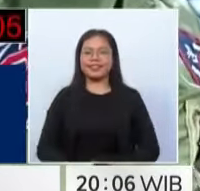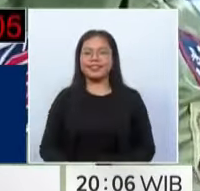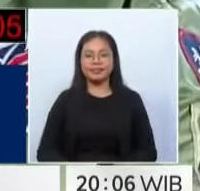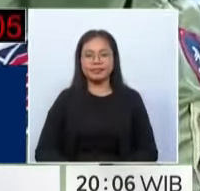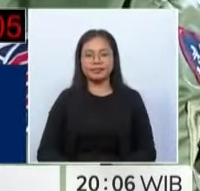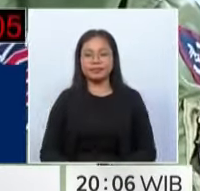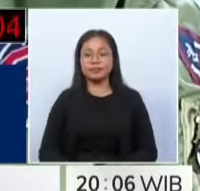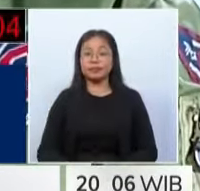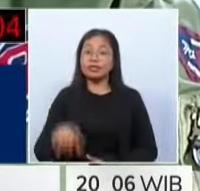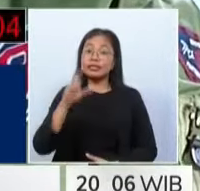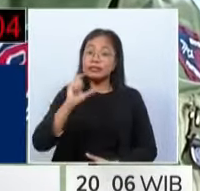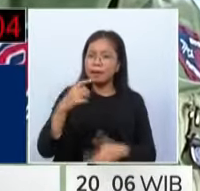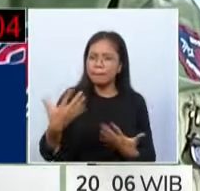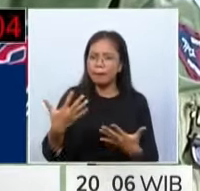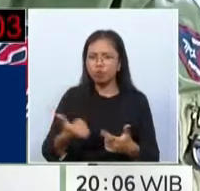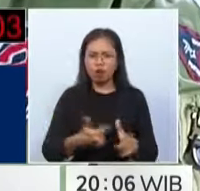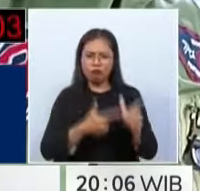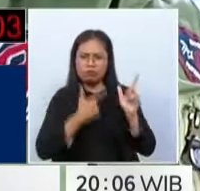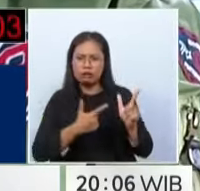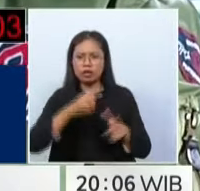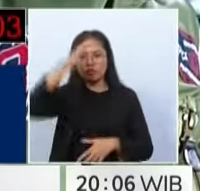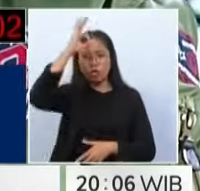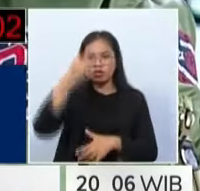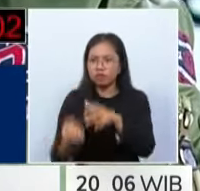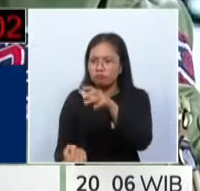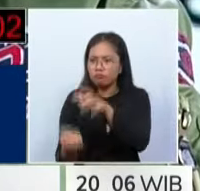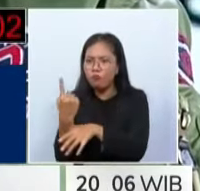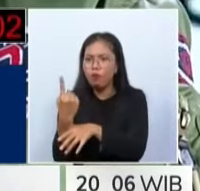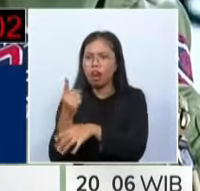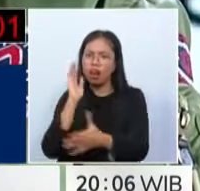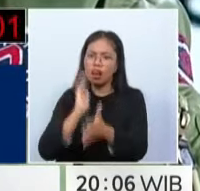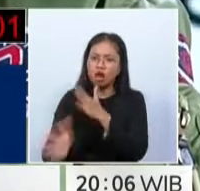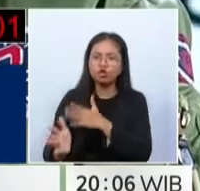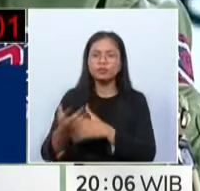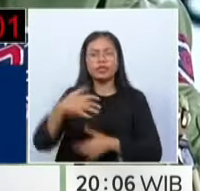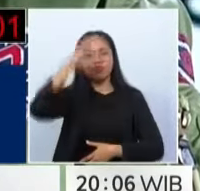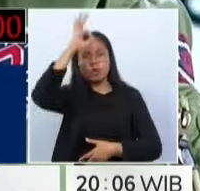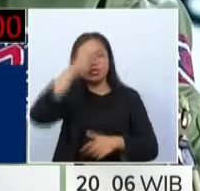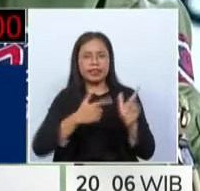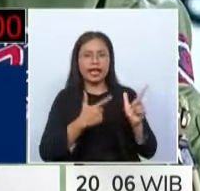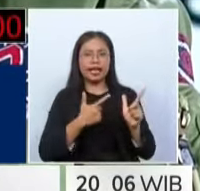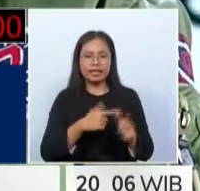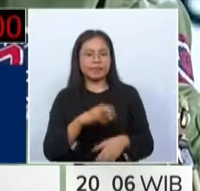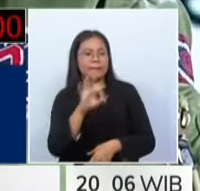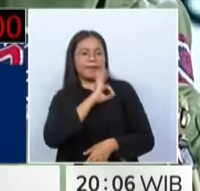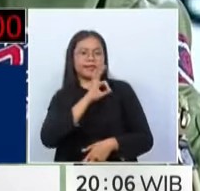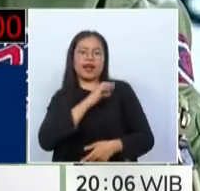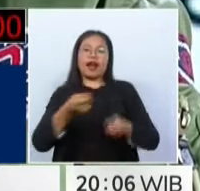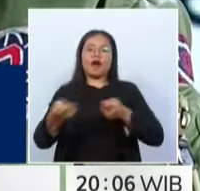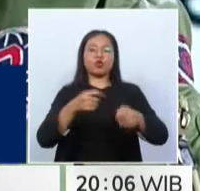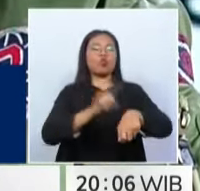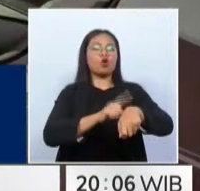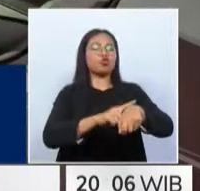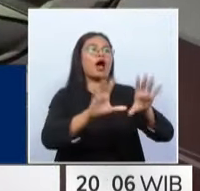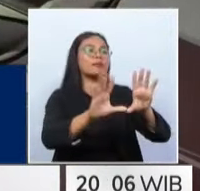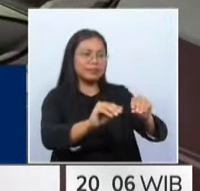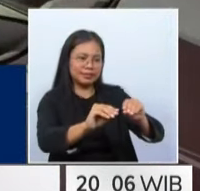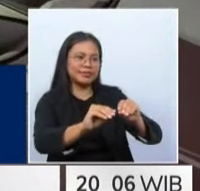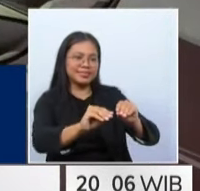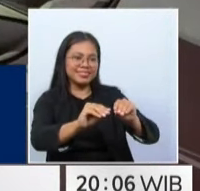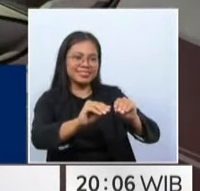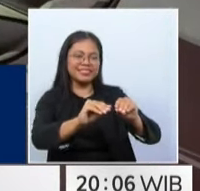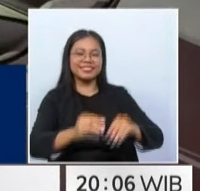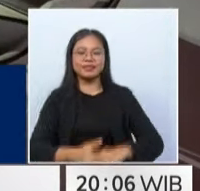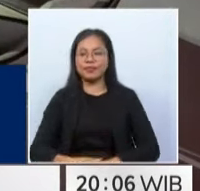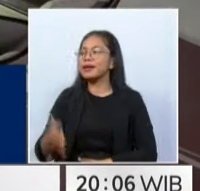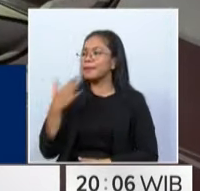keunggulan TNI dan Polri Polri langsung di bawah presiden kita akan UN kita terima